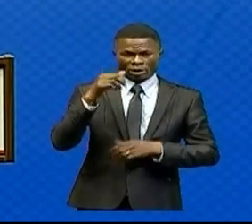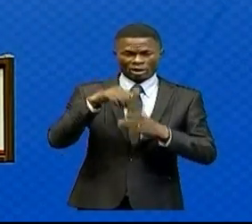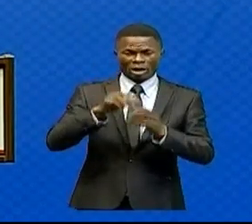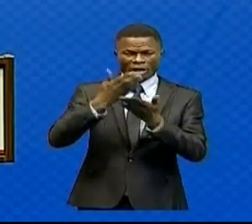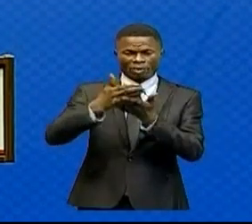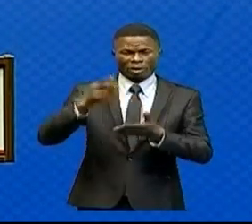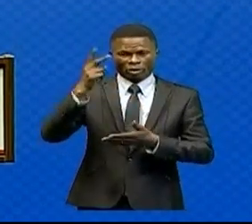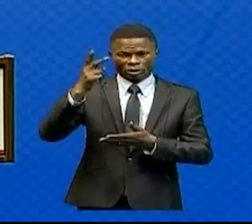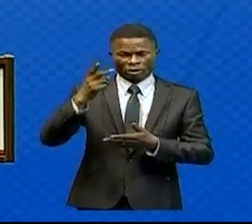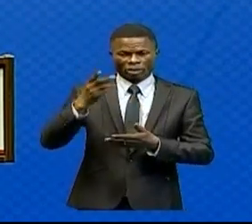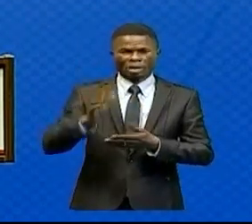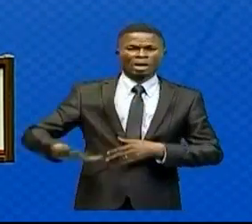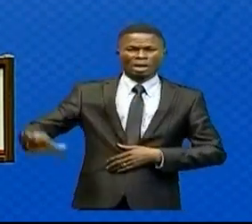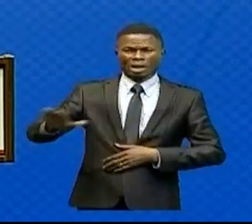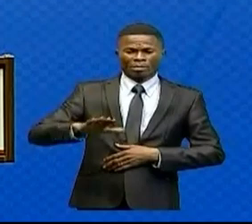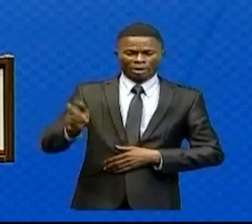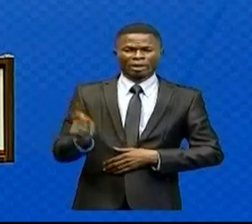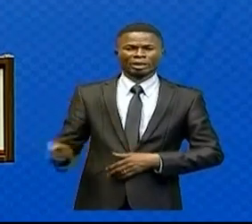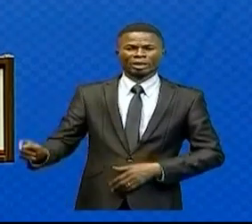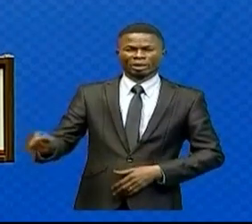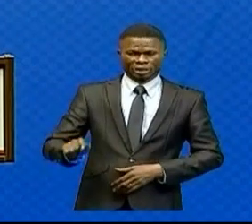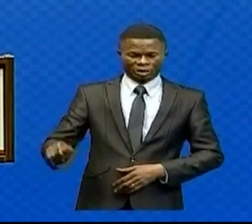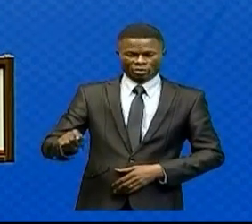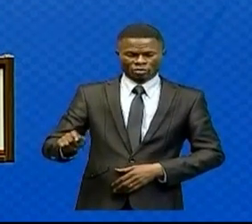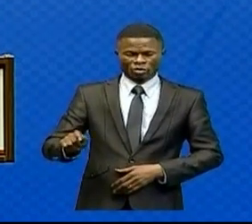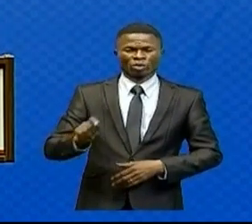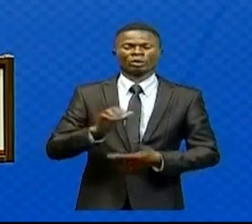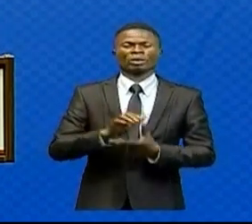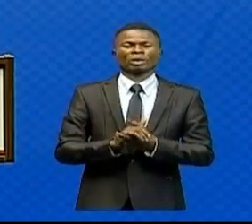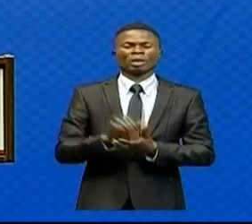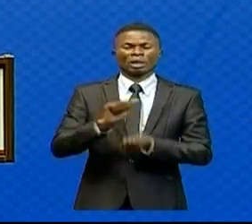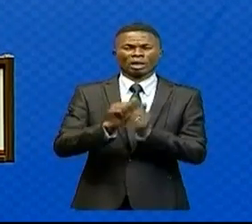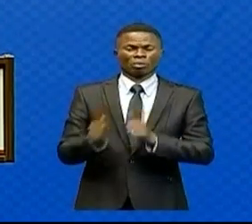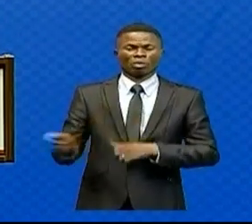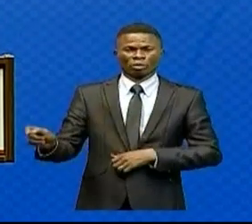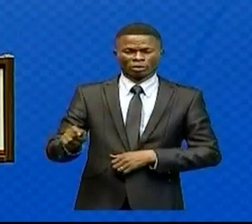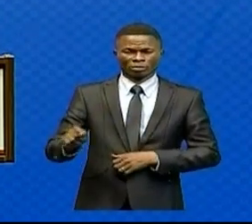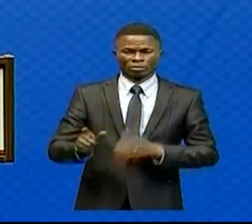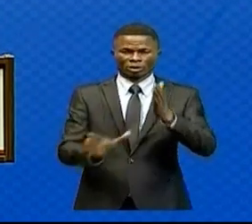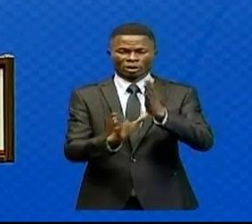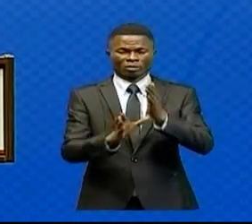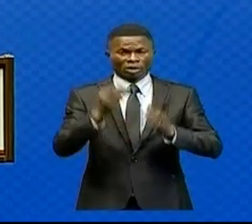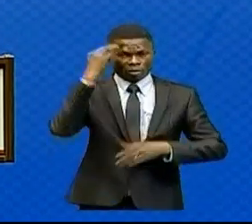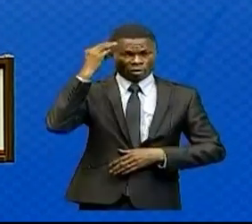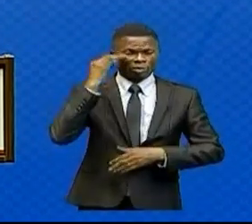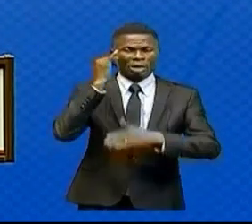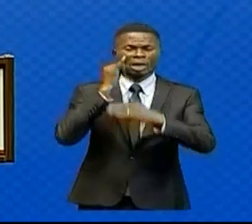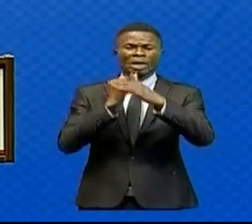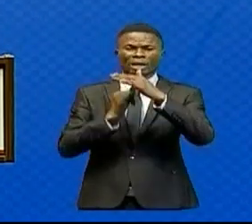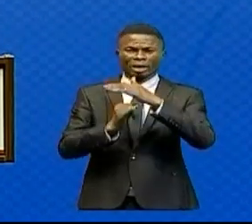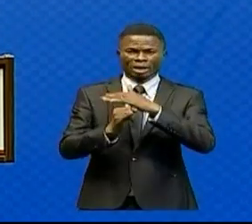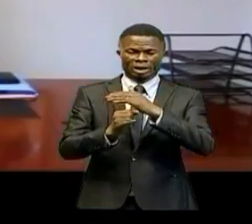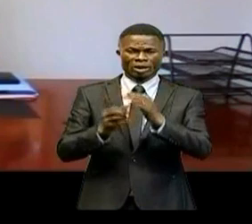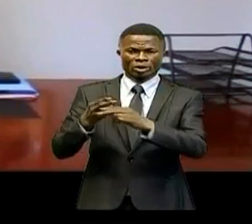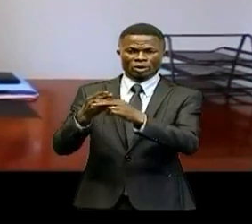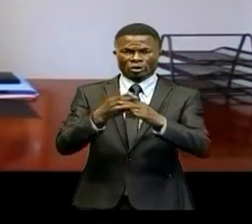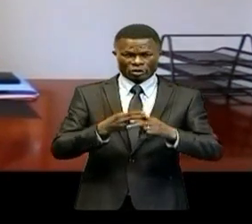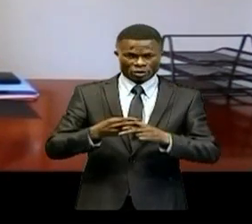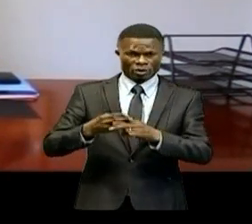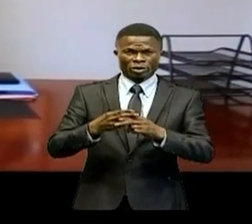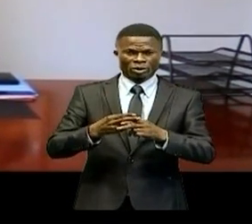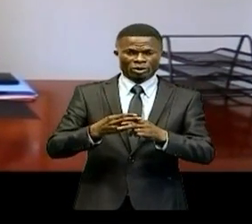État et administration du territoire. Le vice-ministre de l'Intérieur, Sécurité,